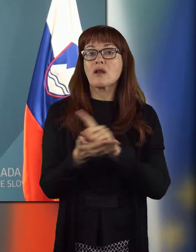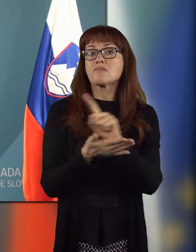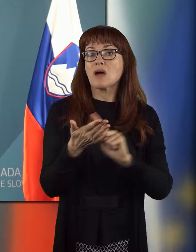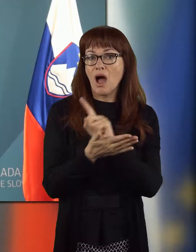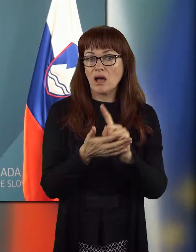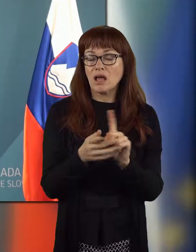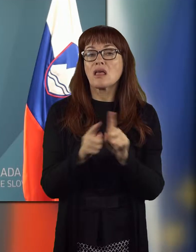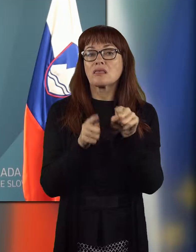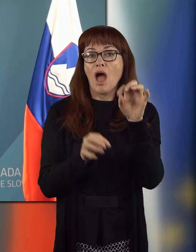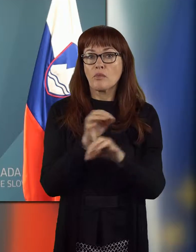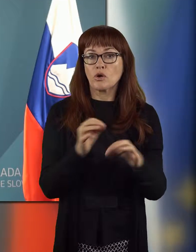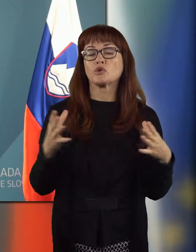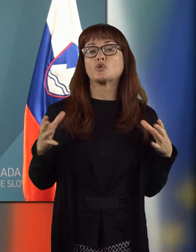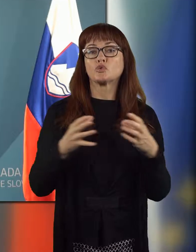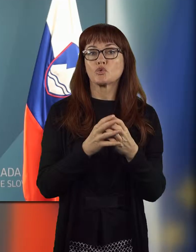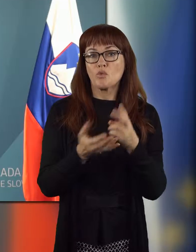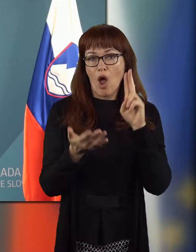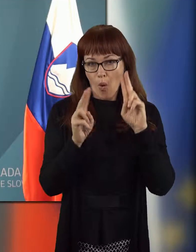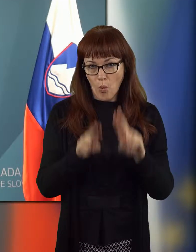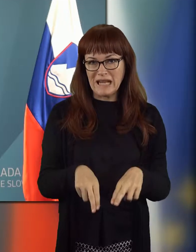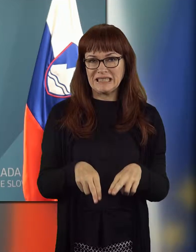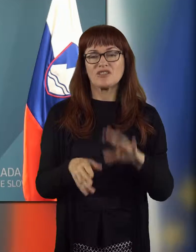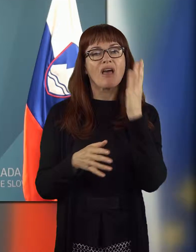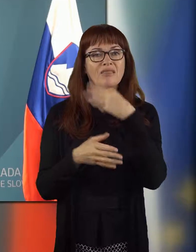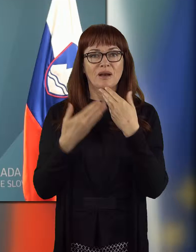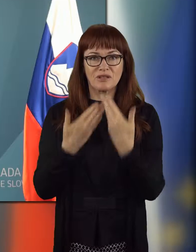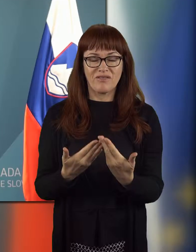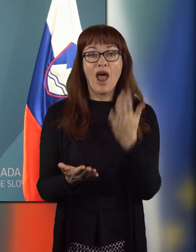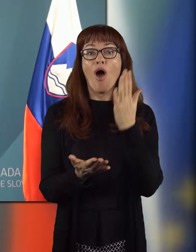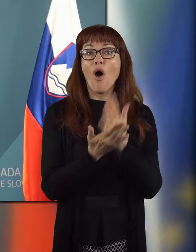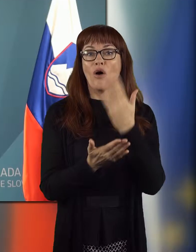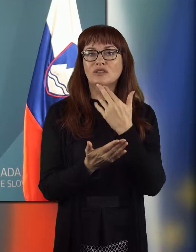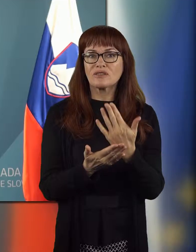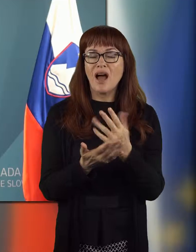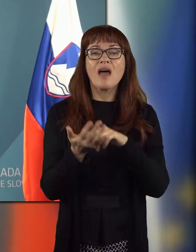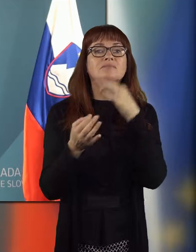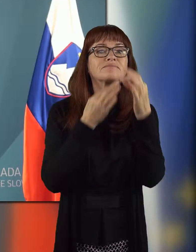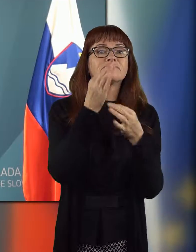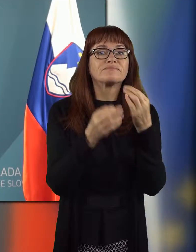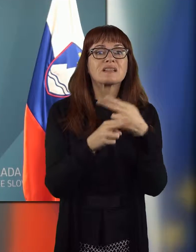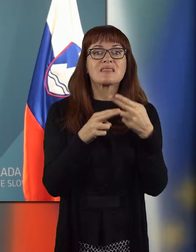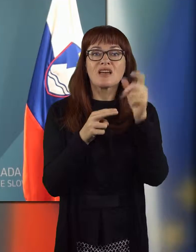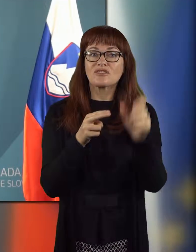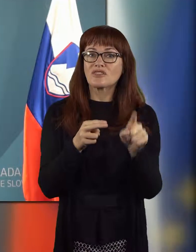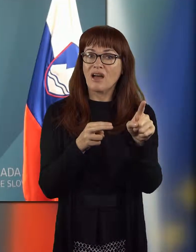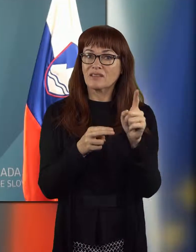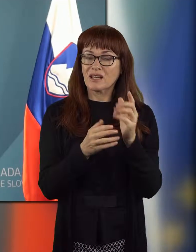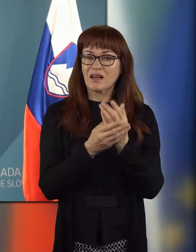tega mandata, še kakšen tak projekt skupaj uresničili. Najlepše hvala. Odlično, hvala. Kakšno vprašanje za